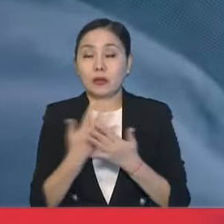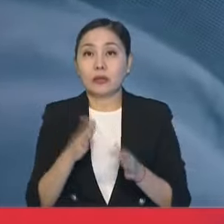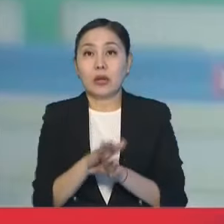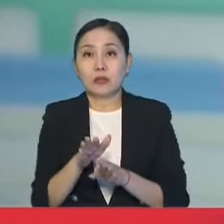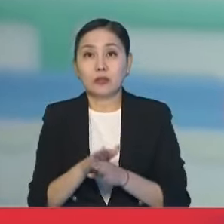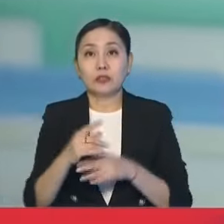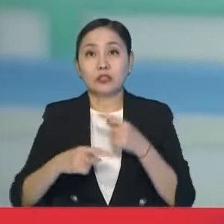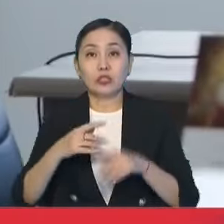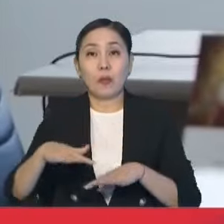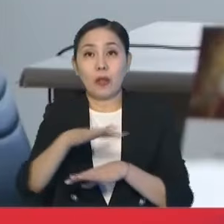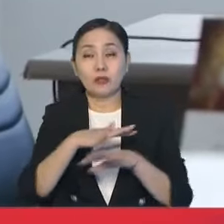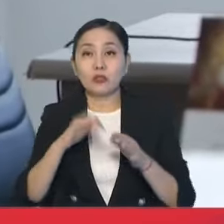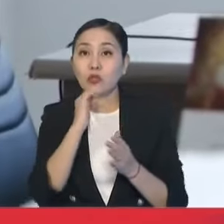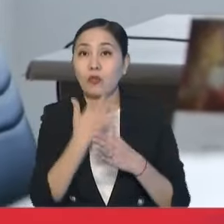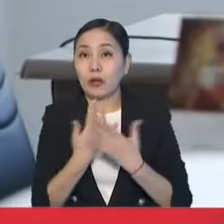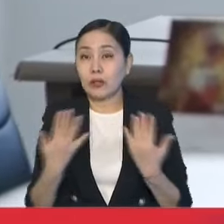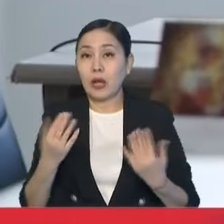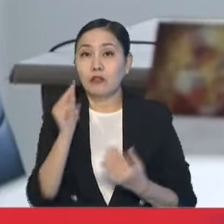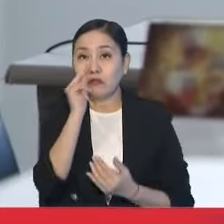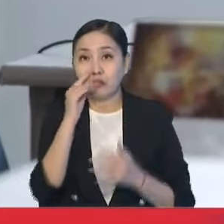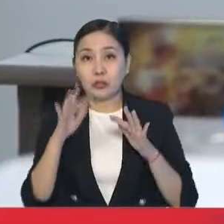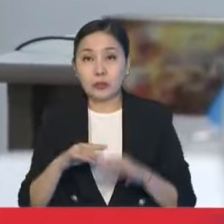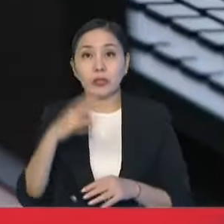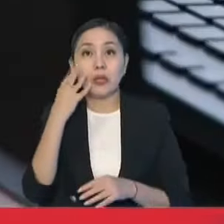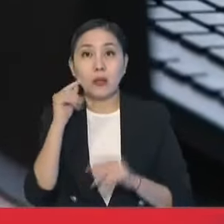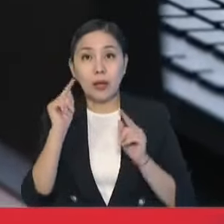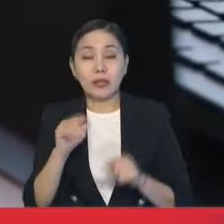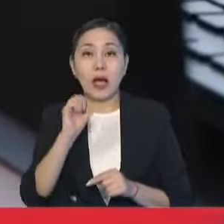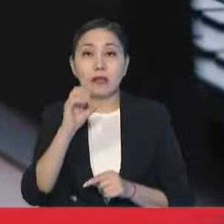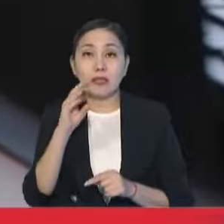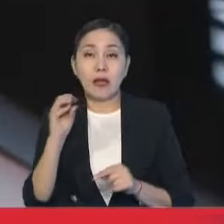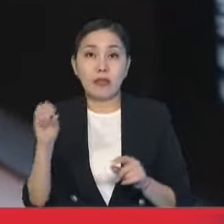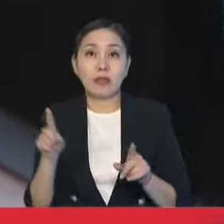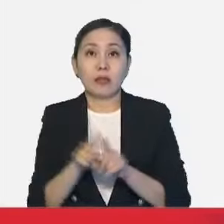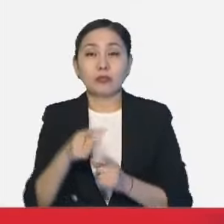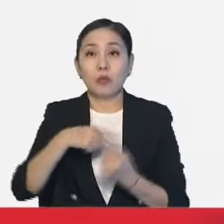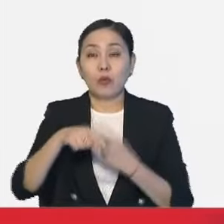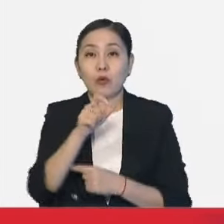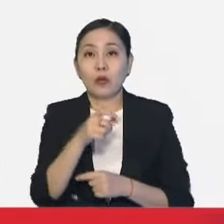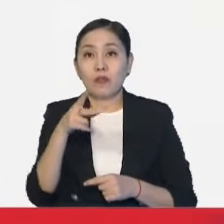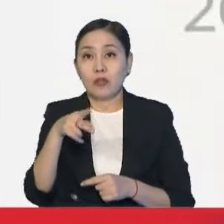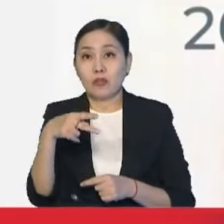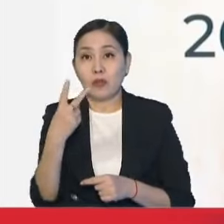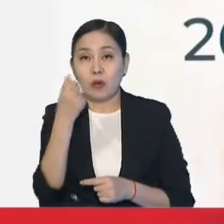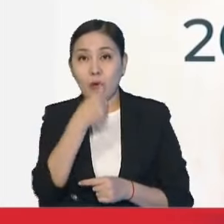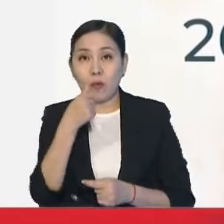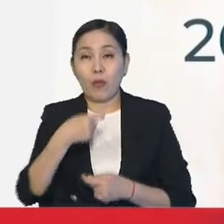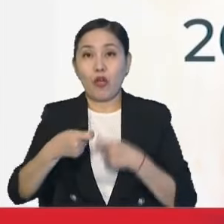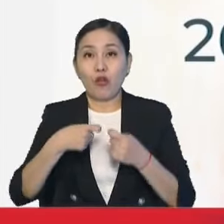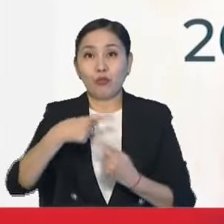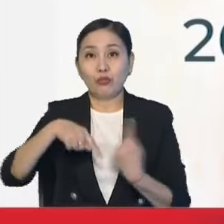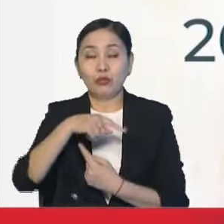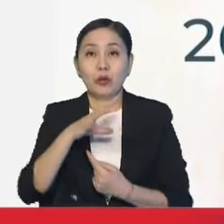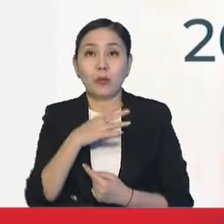через площадки товарно-сырьевой биржи Узбекистана в Чикенте, Алмате и Астане. Согласно брокерским данным, если в 2022 году биржевые торги составили